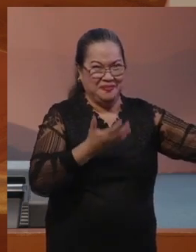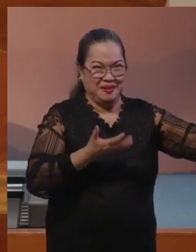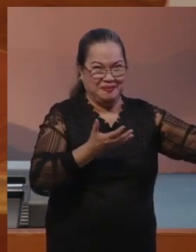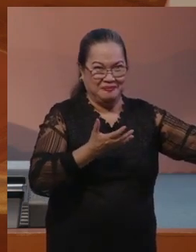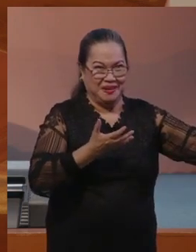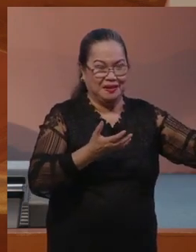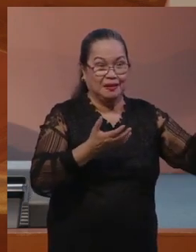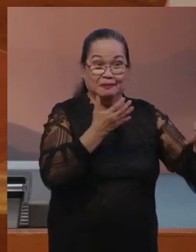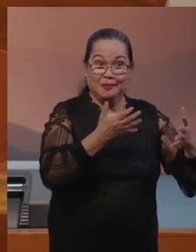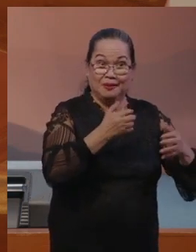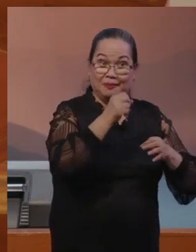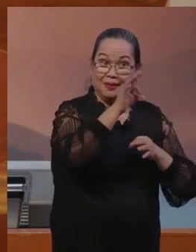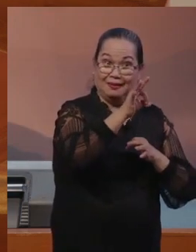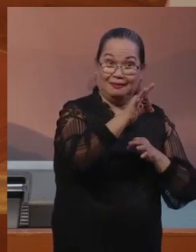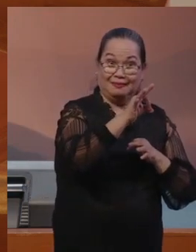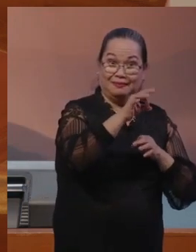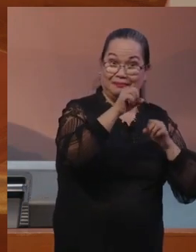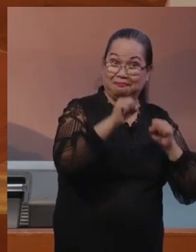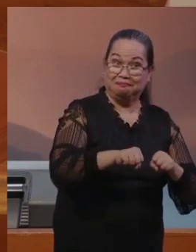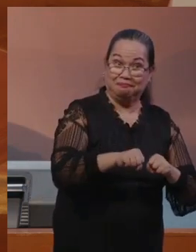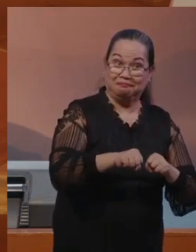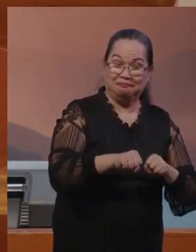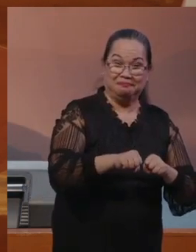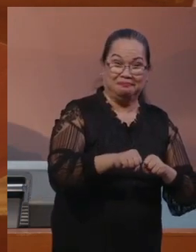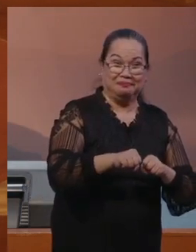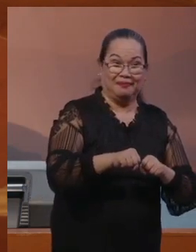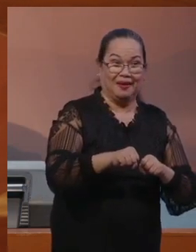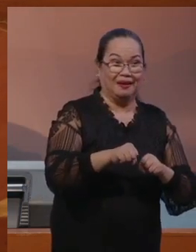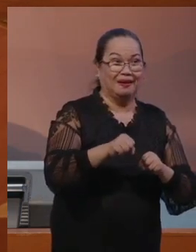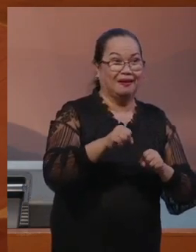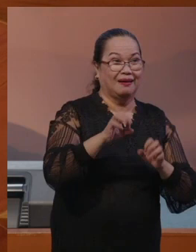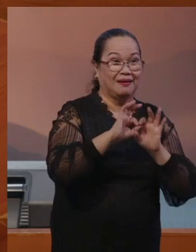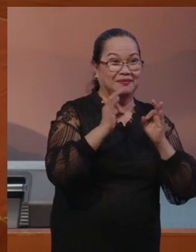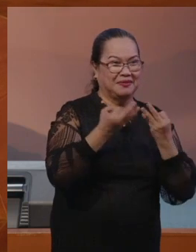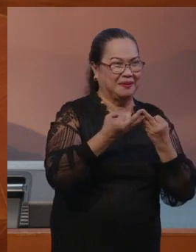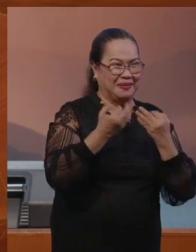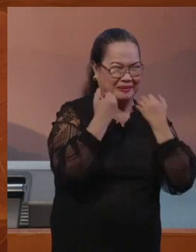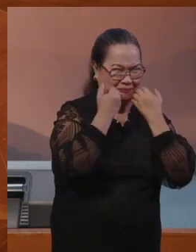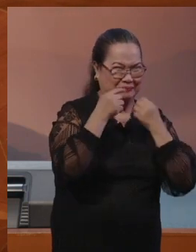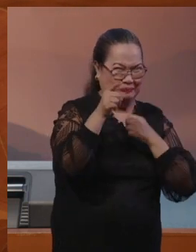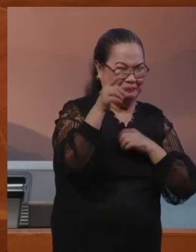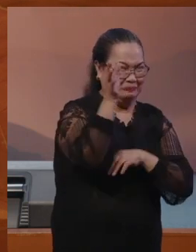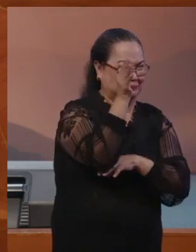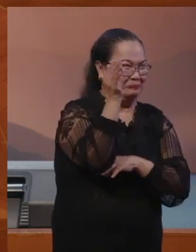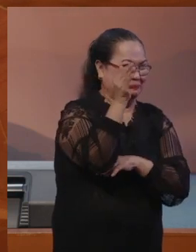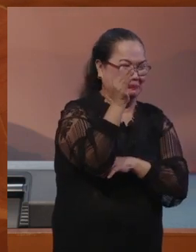Malamang, siguro, posibilidad, hindi siya tinatanggap ng kanyang pamilya.